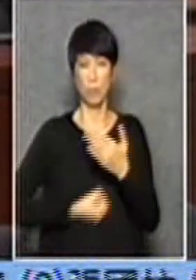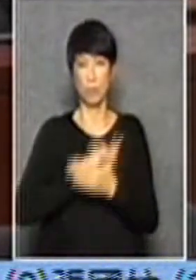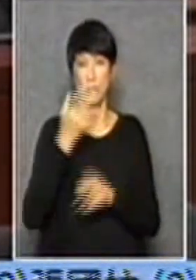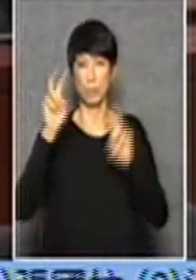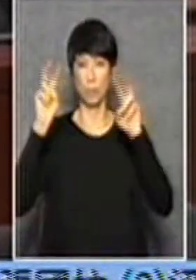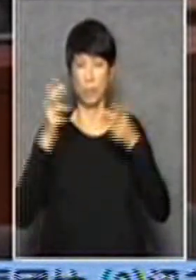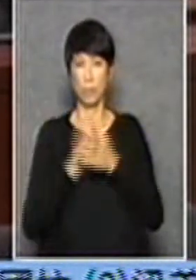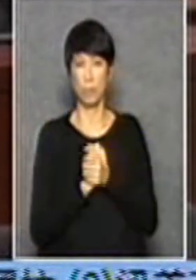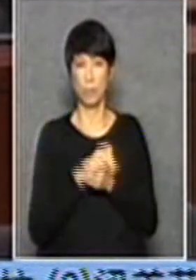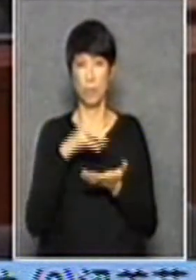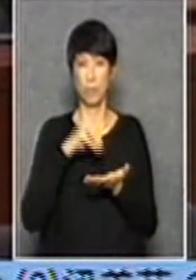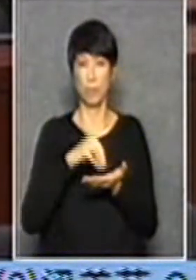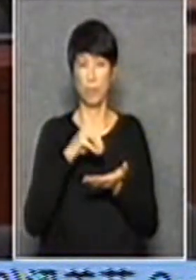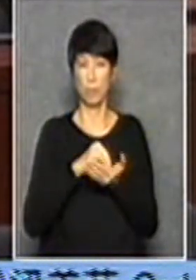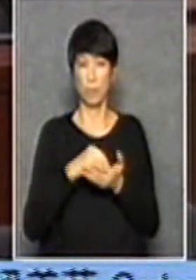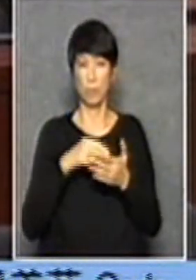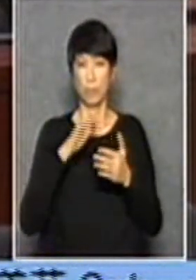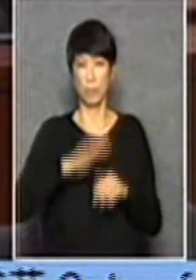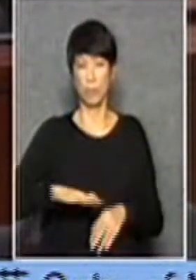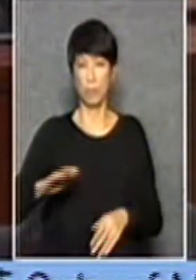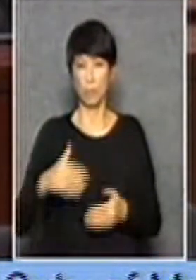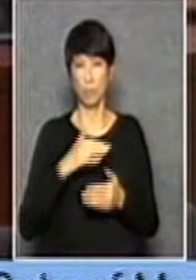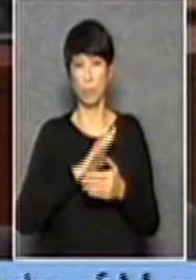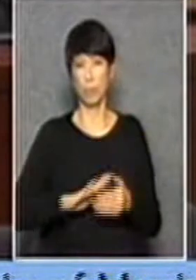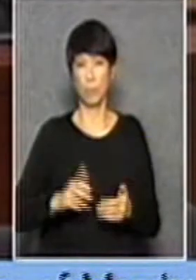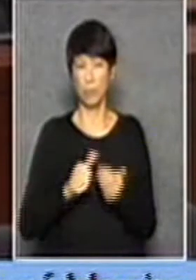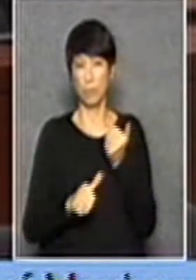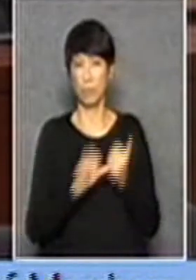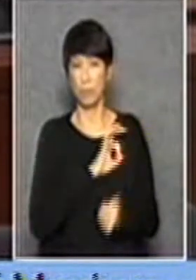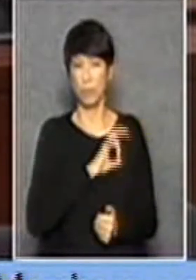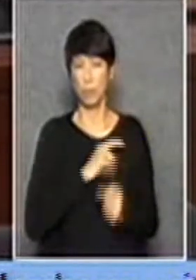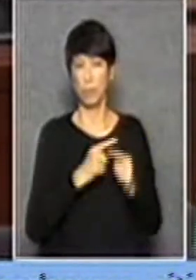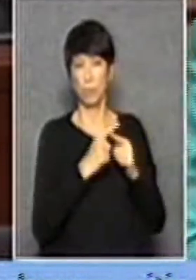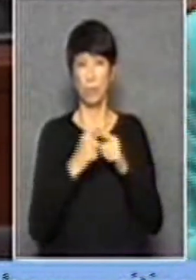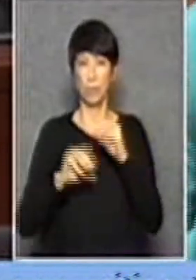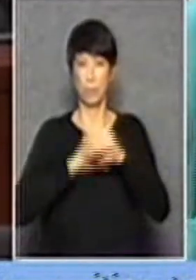设立儿童事务委员会的建议，我们民建联是支持的。多谢主席。